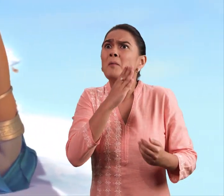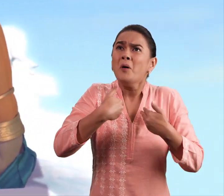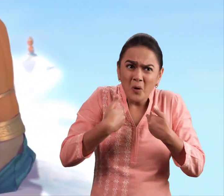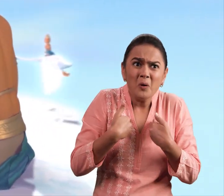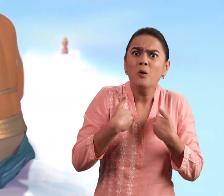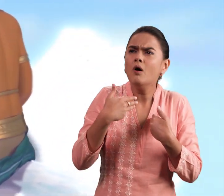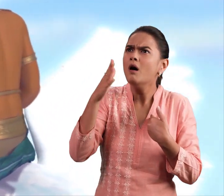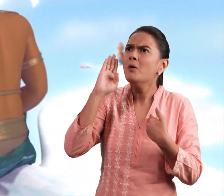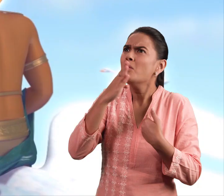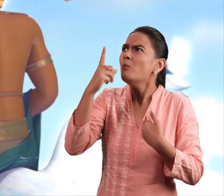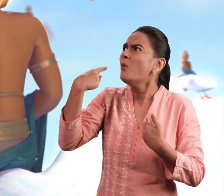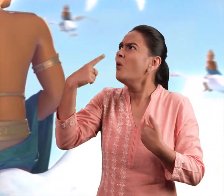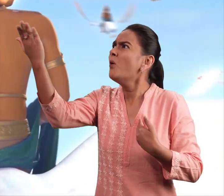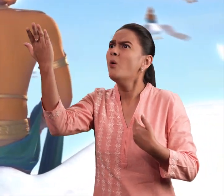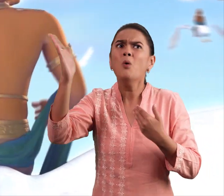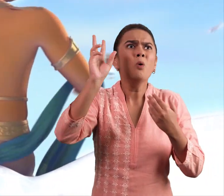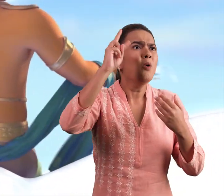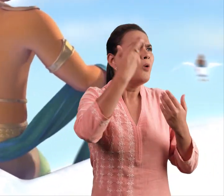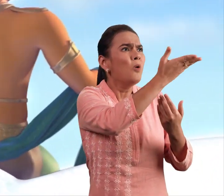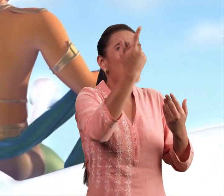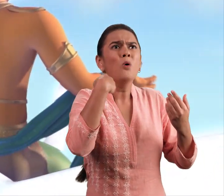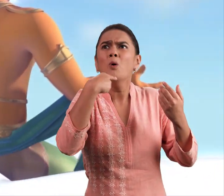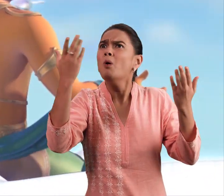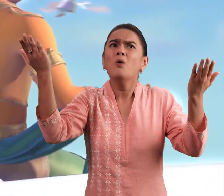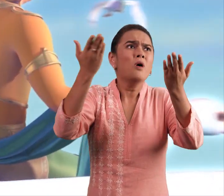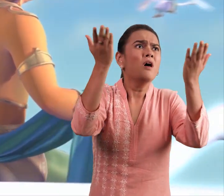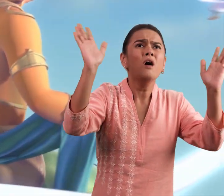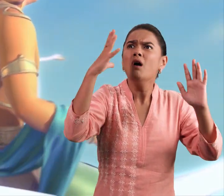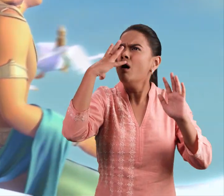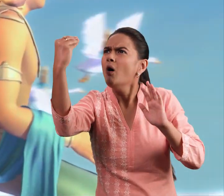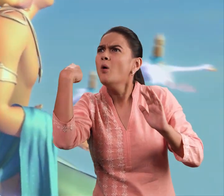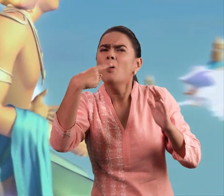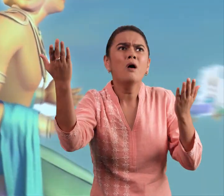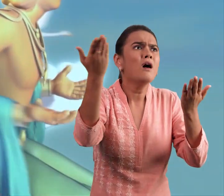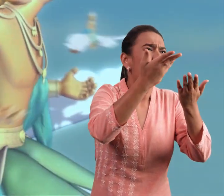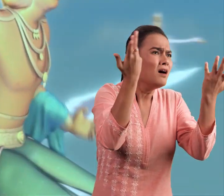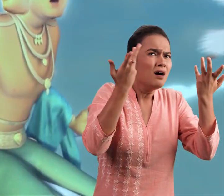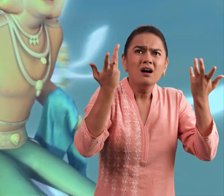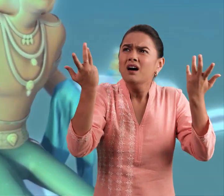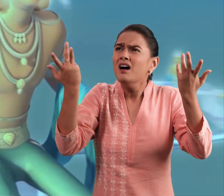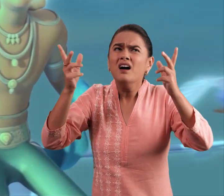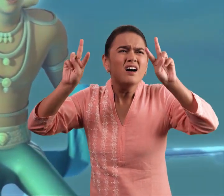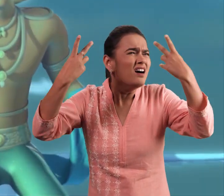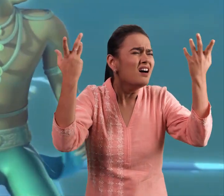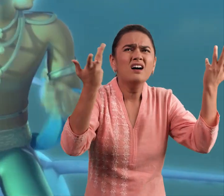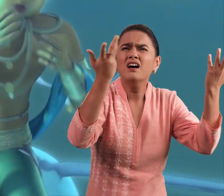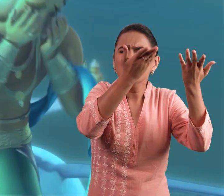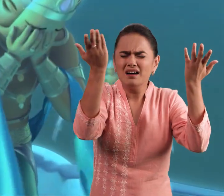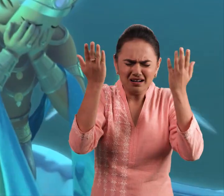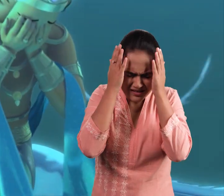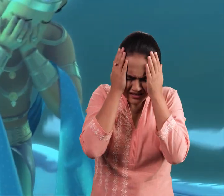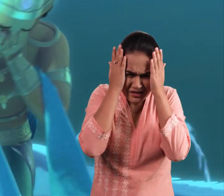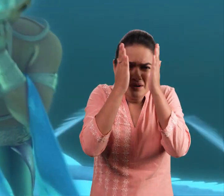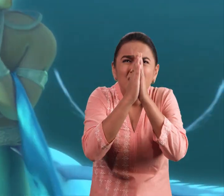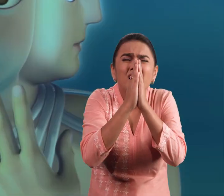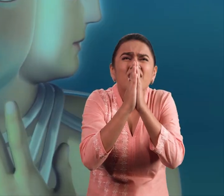ब्रह्मा तो मैं हूँ। ये सारे ब्रह्मा कहाँ से आए? ये क्या हो रहा है? हे